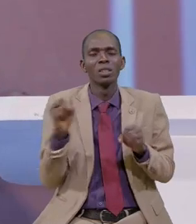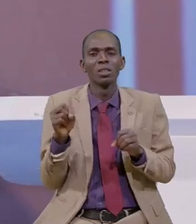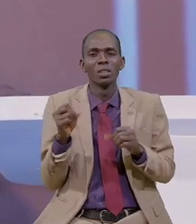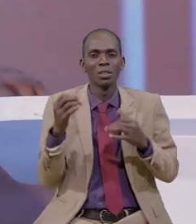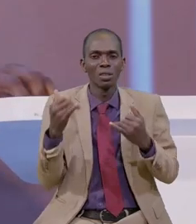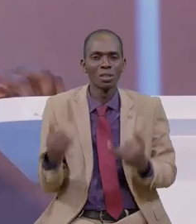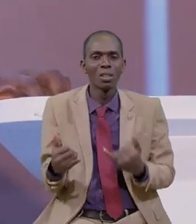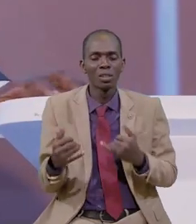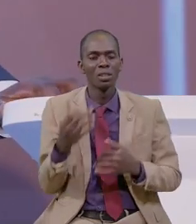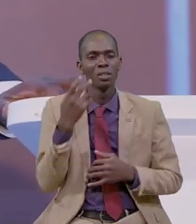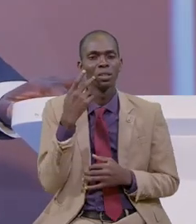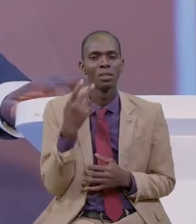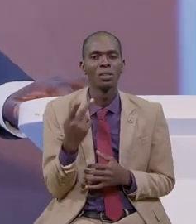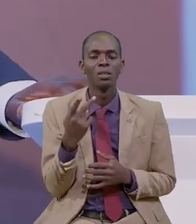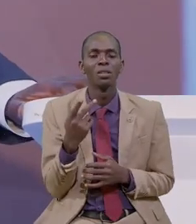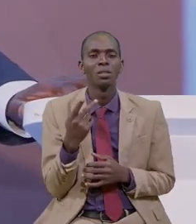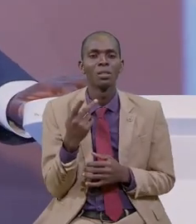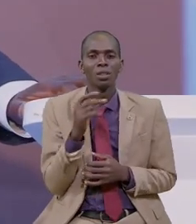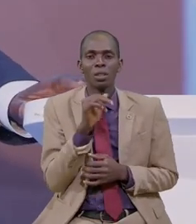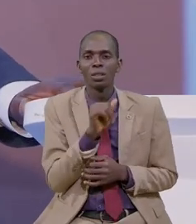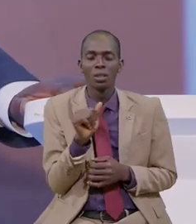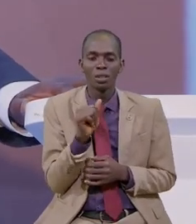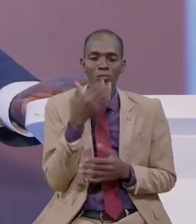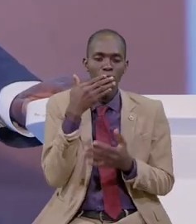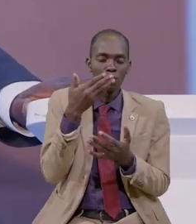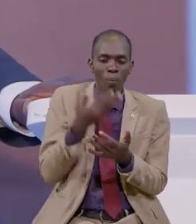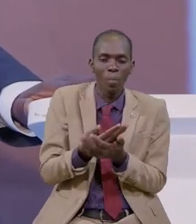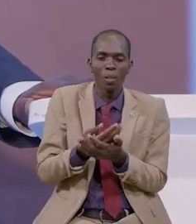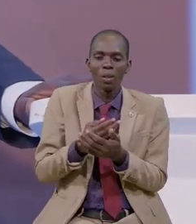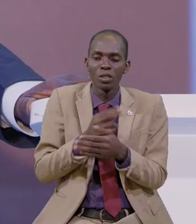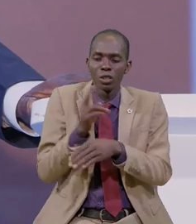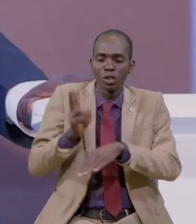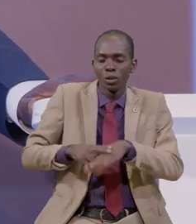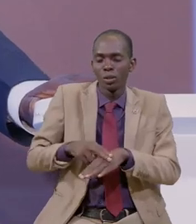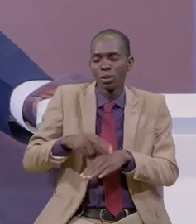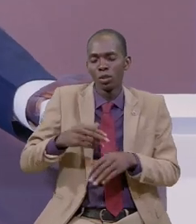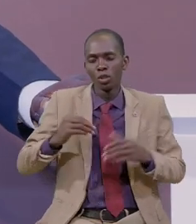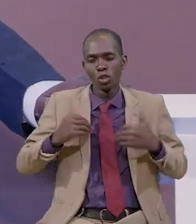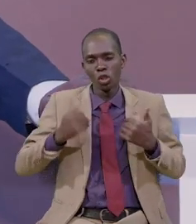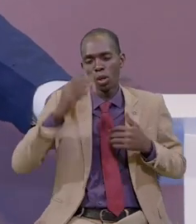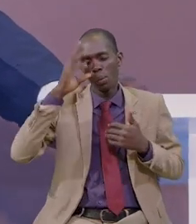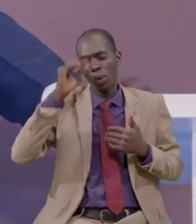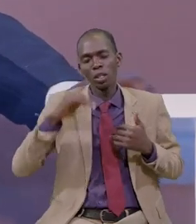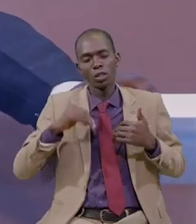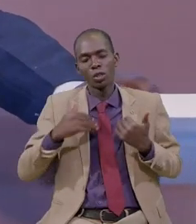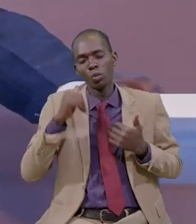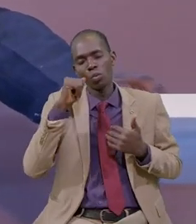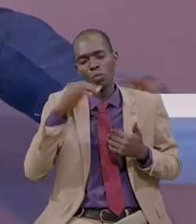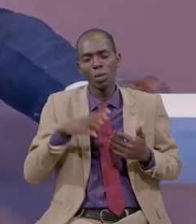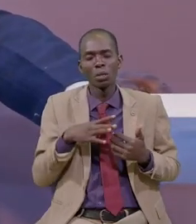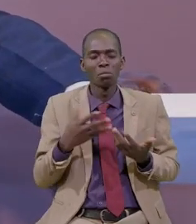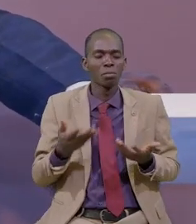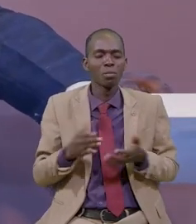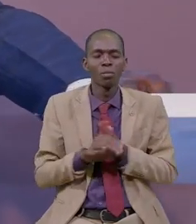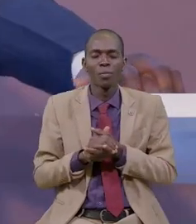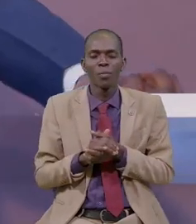voici un jeune homme de bonne nature, une jeune dame de bonne nature et qui ne peut